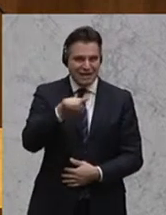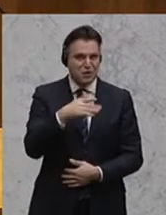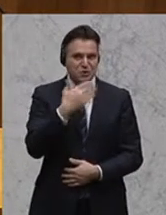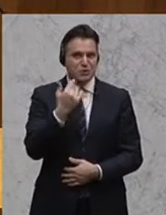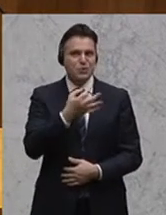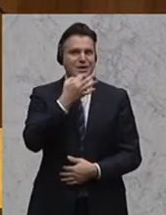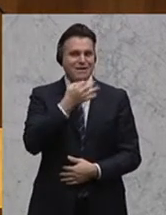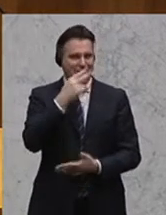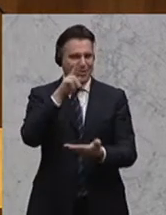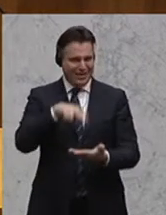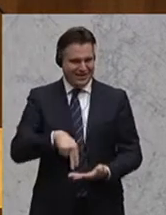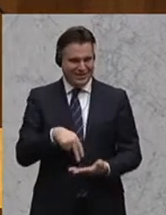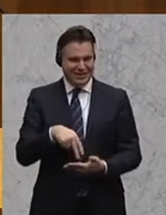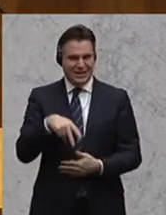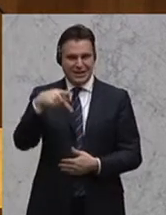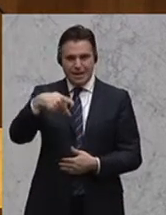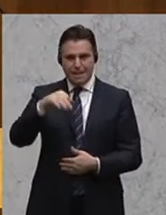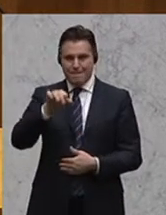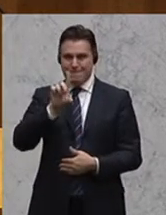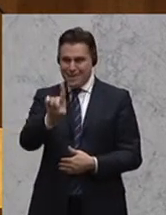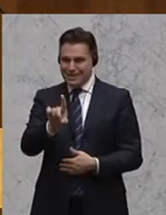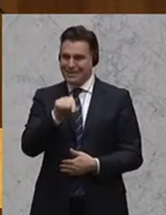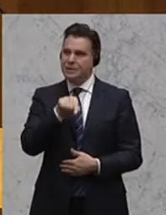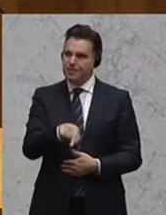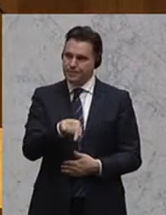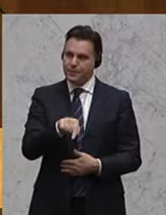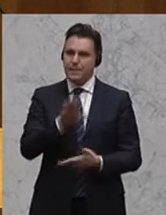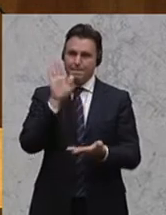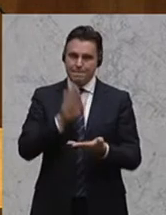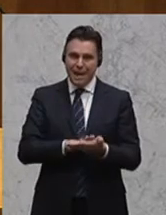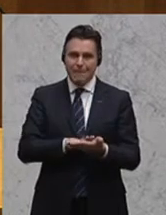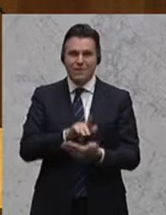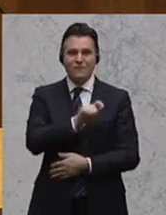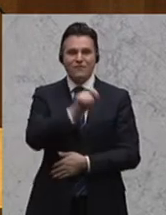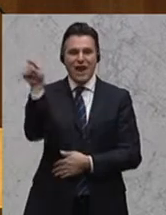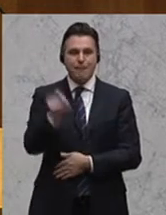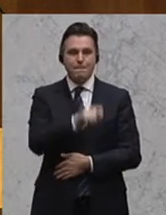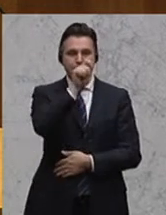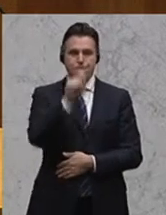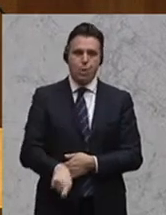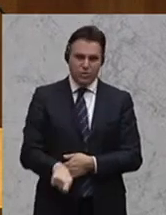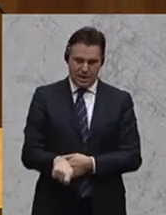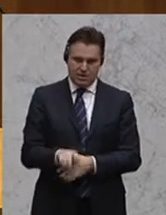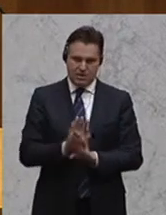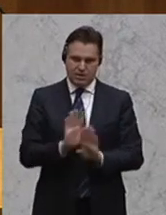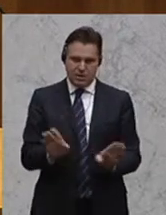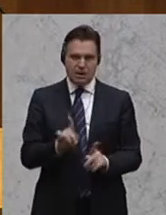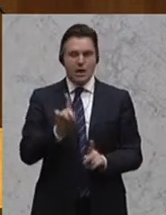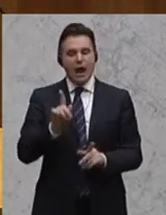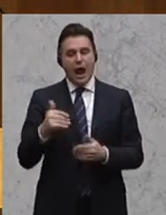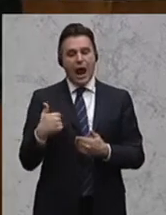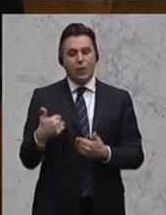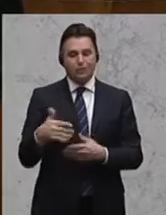gelesen. Die BID bleibt weiterhin verboten. Sie wird aber im engsten